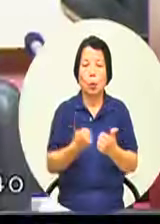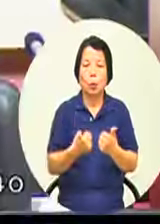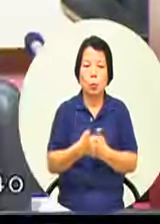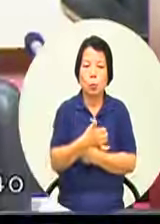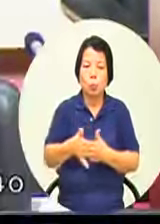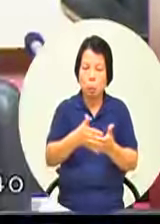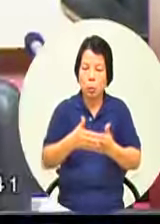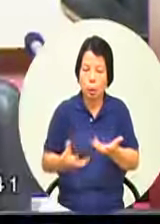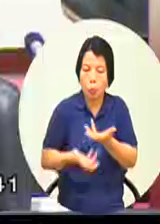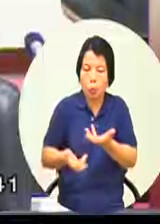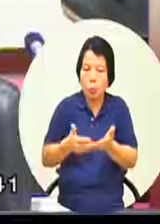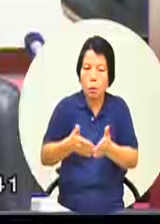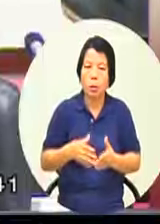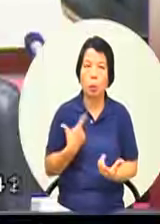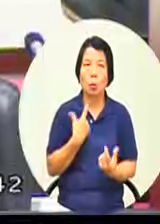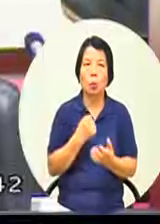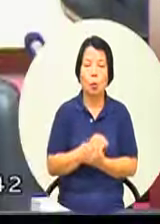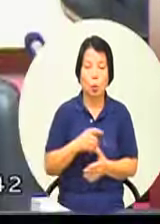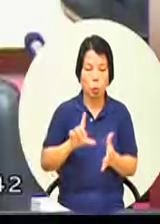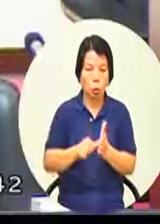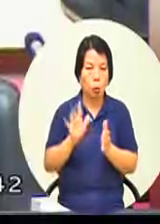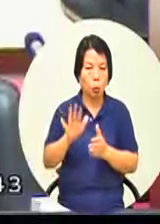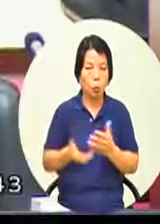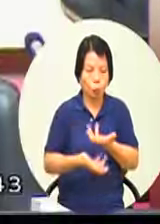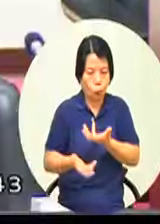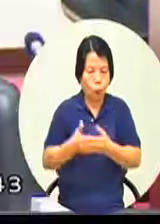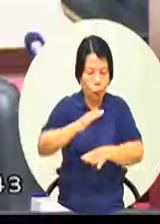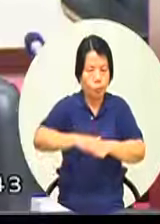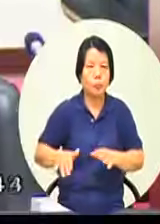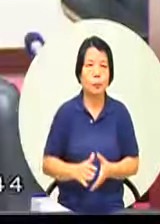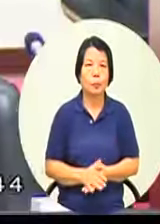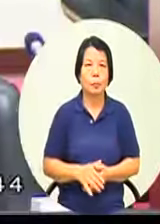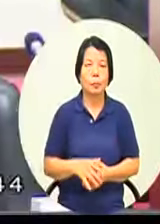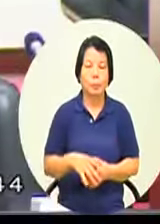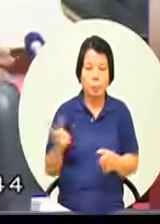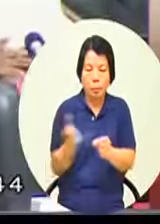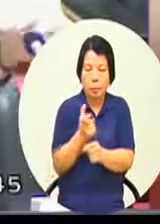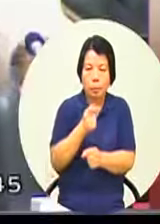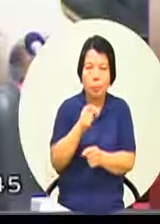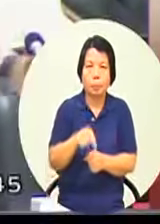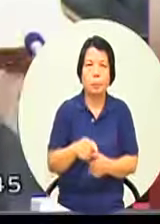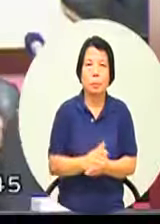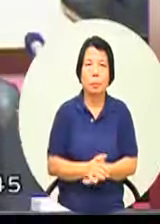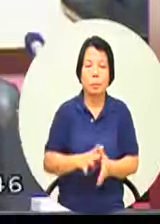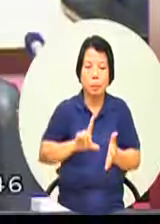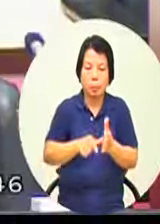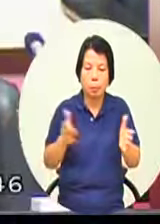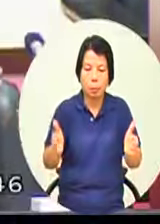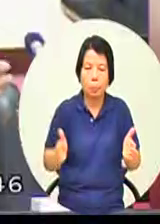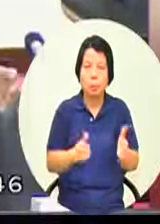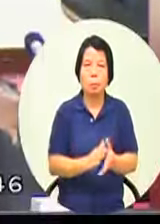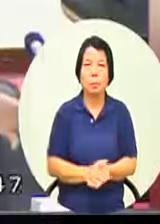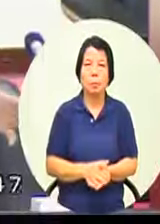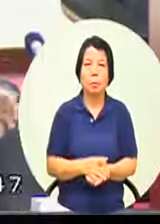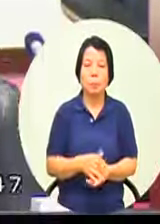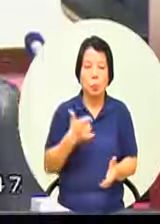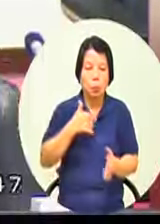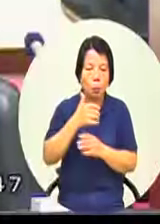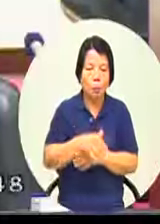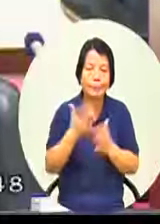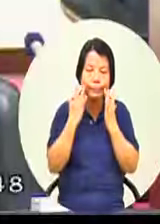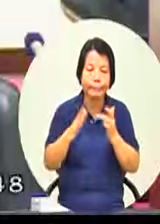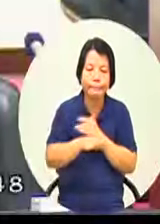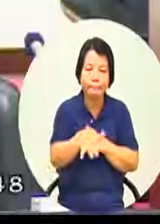我告诉你，我有空我还是会煮饭。所以台湾这几天啊，这一段期间啊，我也到菜市场